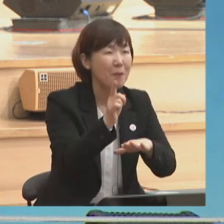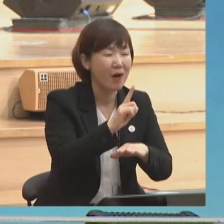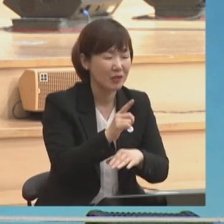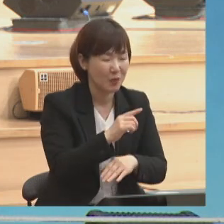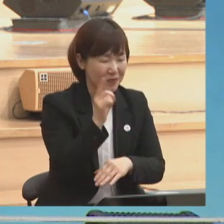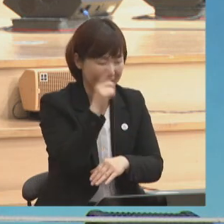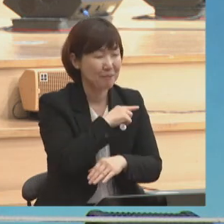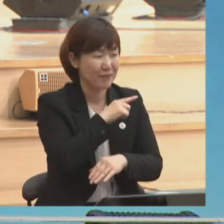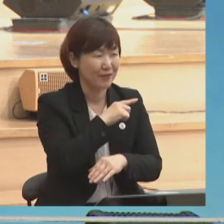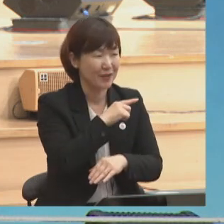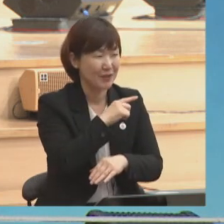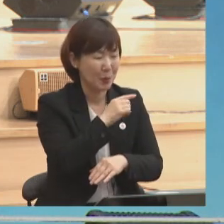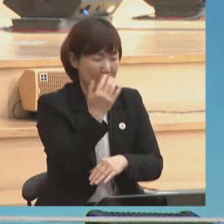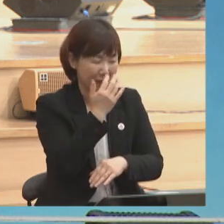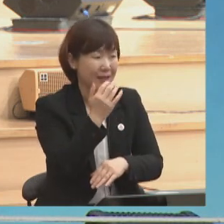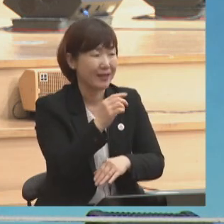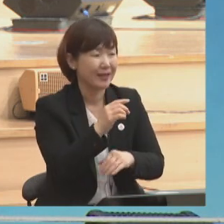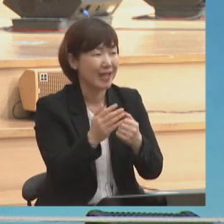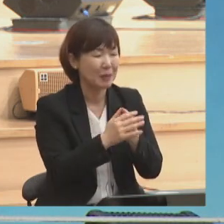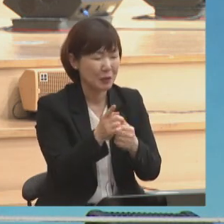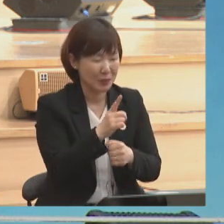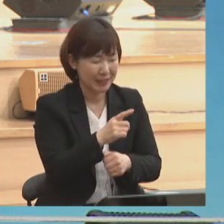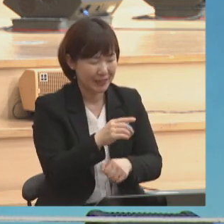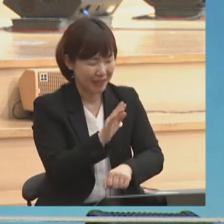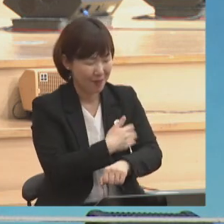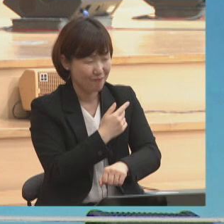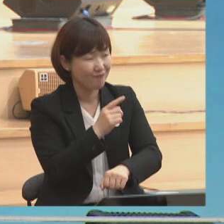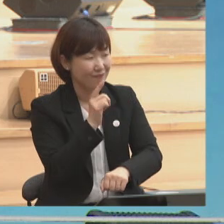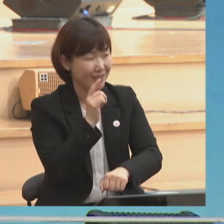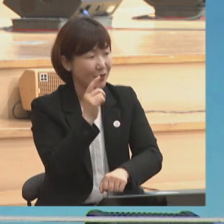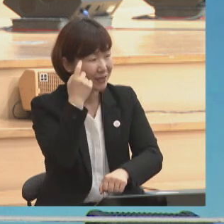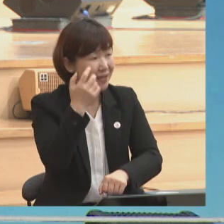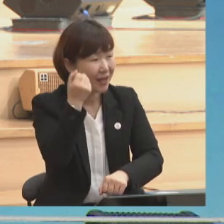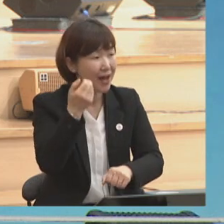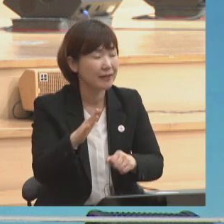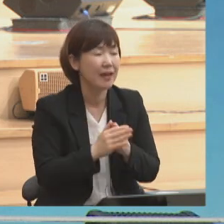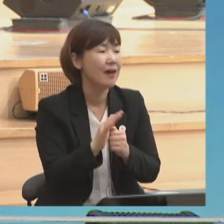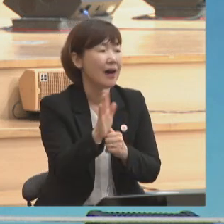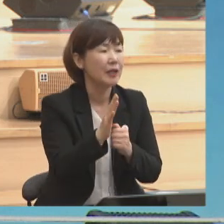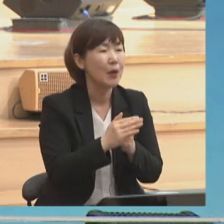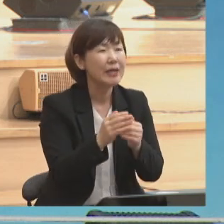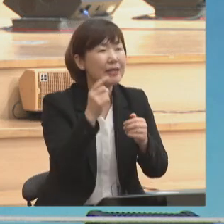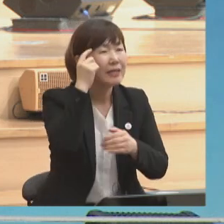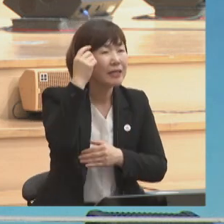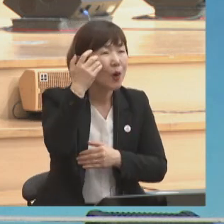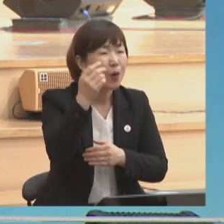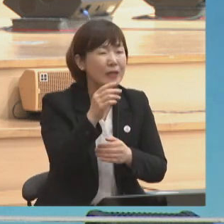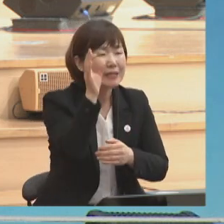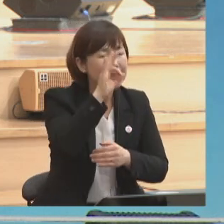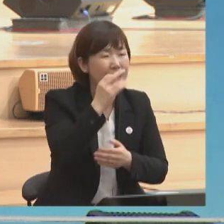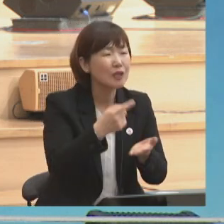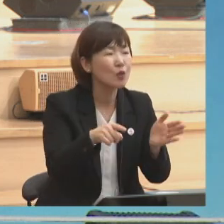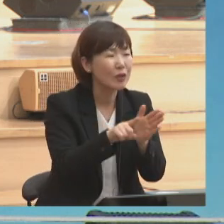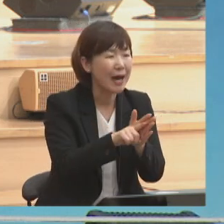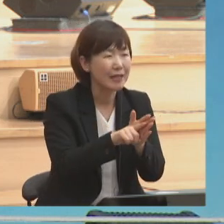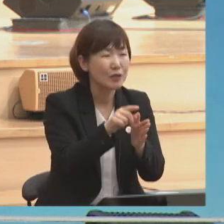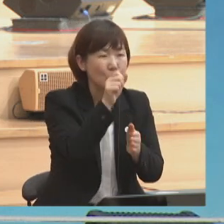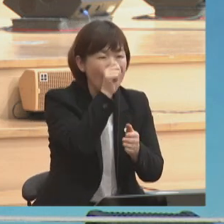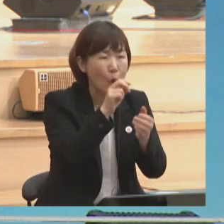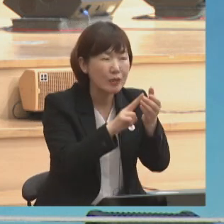그런 종류라고 그렇게 생각을 해요. 그러나 영혼을 찾고자 하는 의도, 선한 의도 여러분 가져보신 적